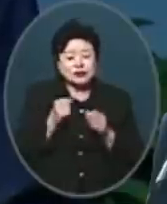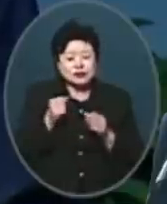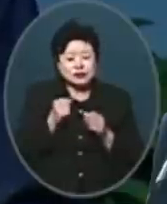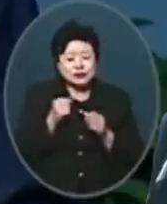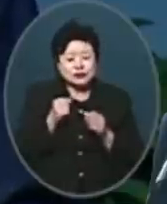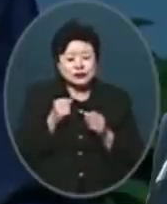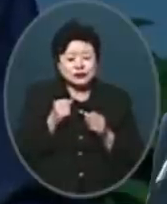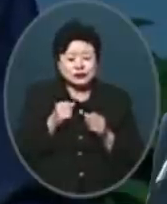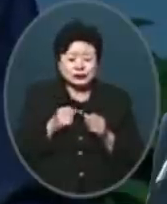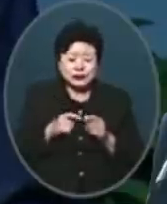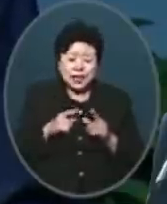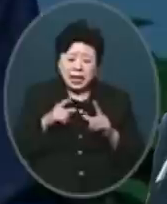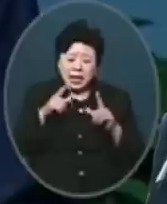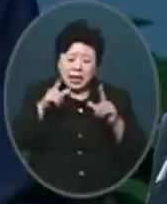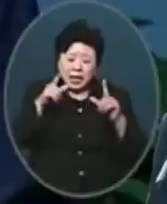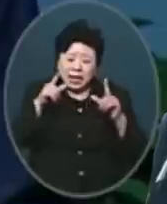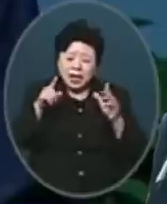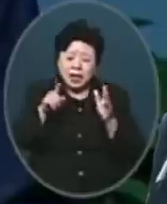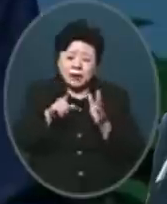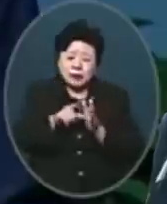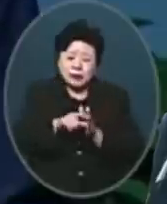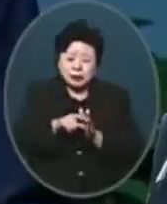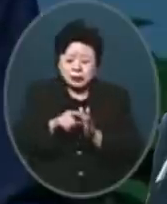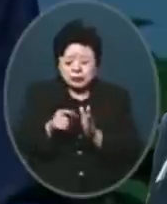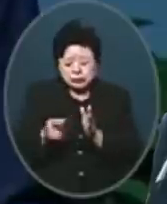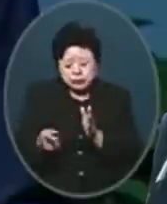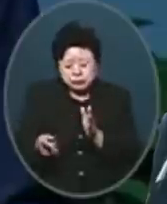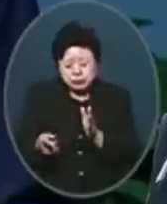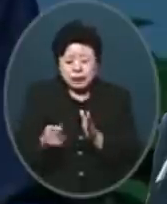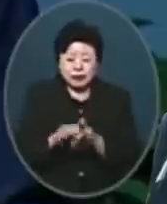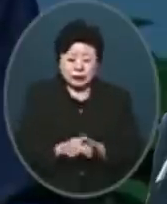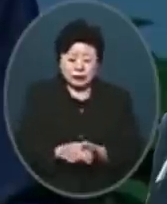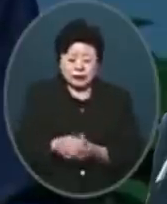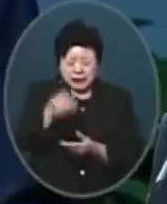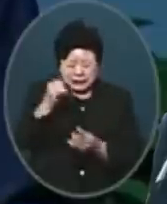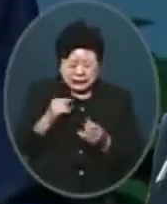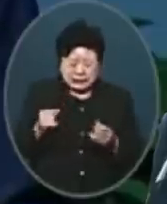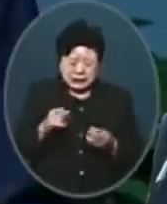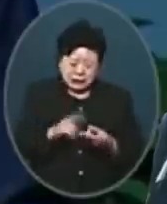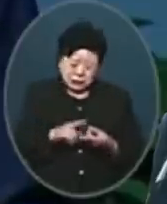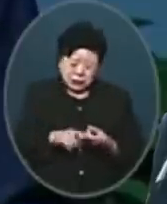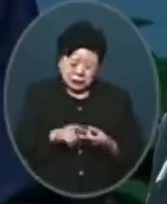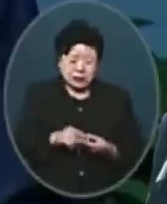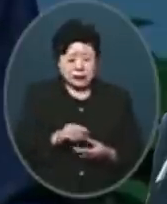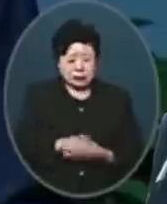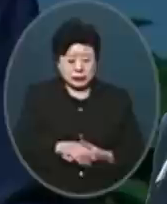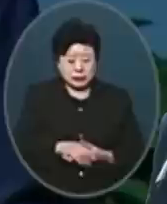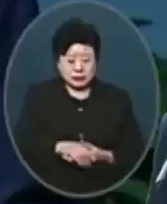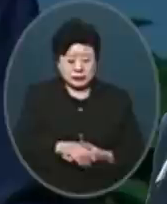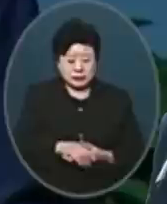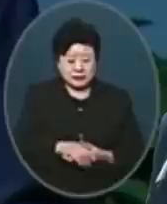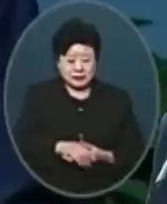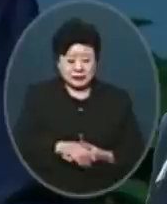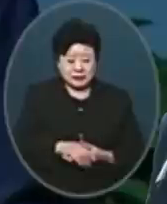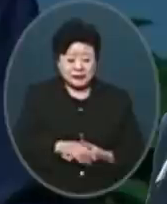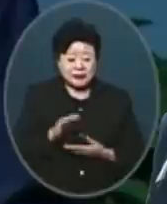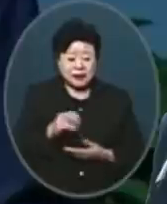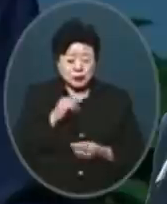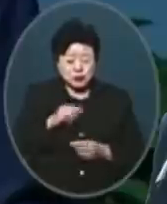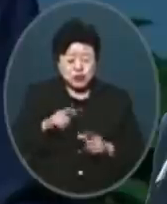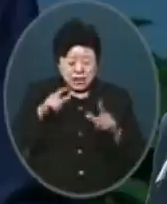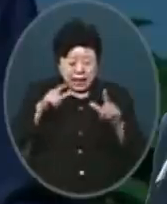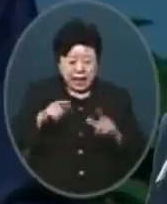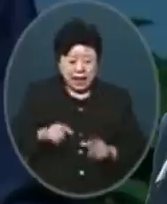출근하고 보니 믿은 것은 다 잊어버리고 옛날 생활을 그대로 했어요. 그 다음